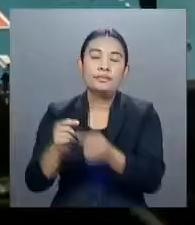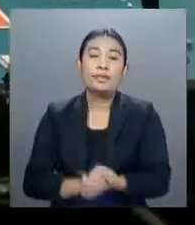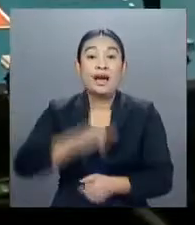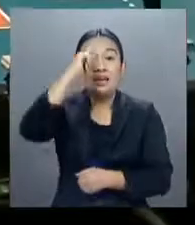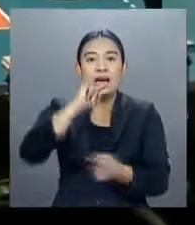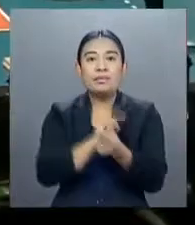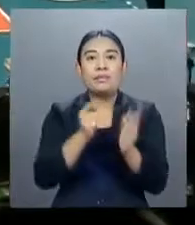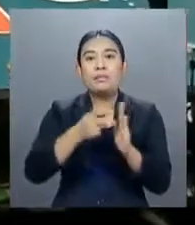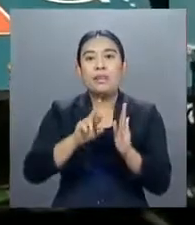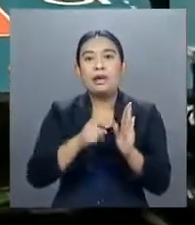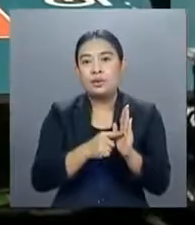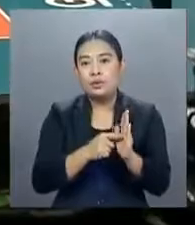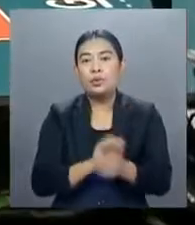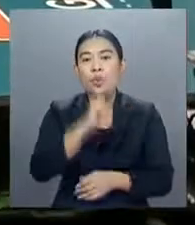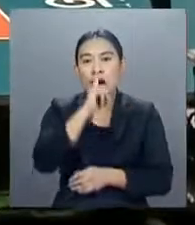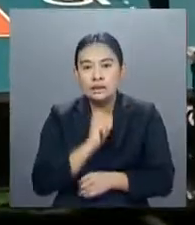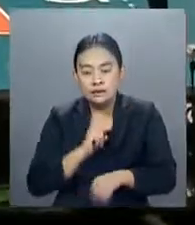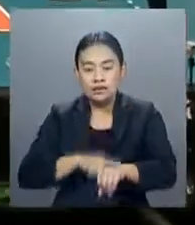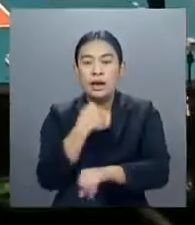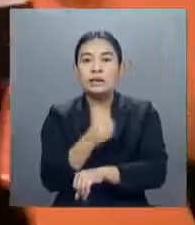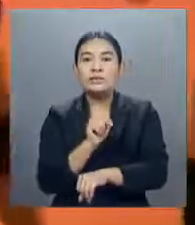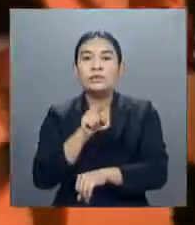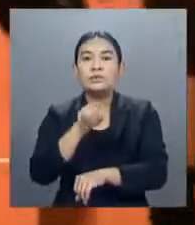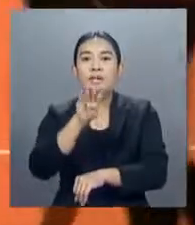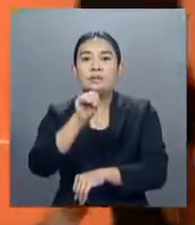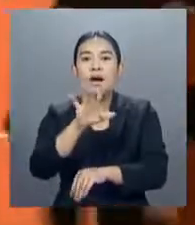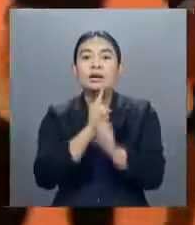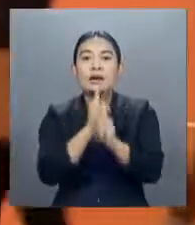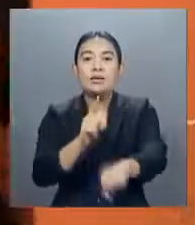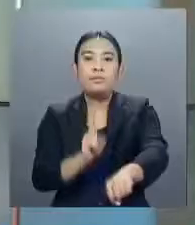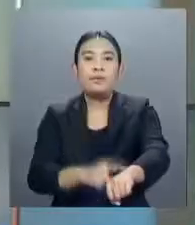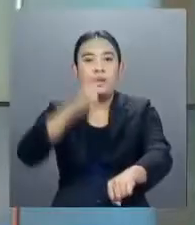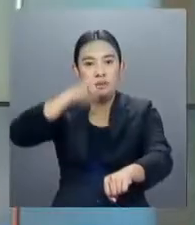ทิตย์นี้เวลา 10:45 น.ตามเวลาประเทศไทยครับ